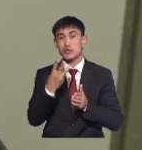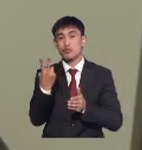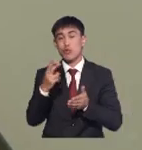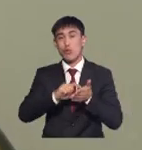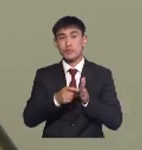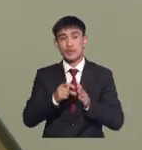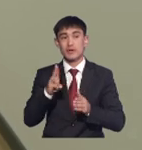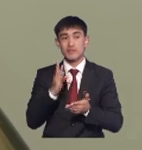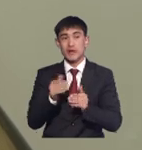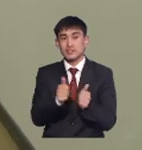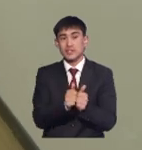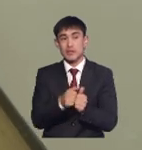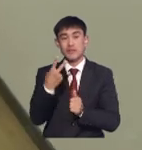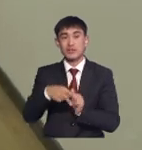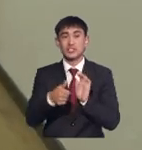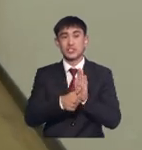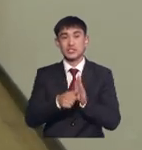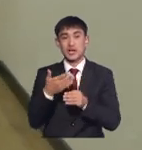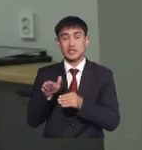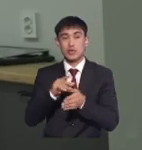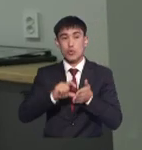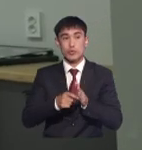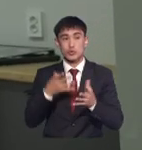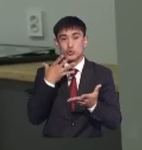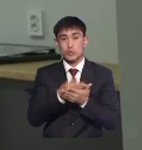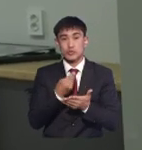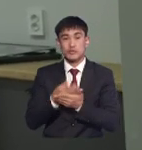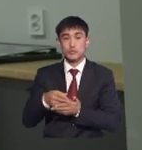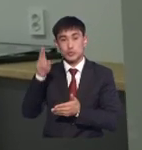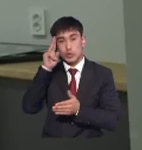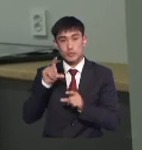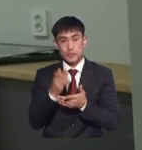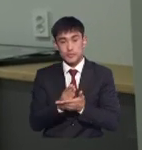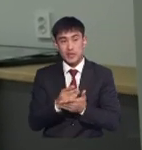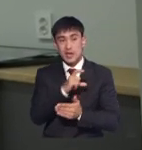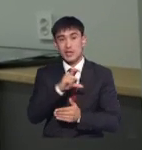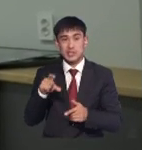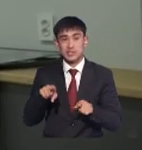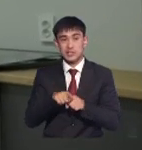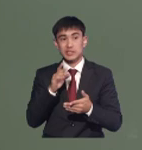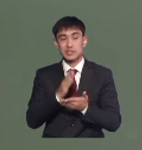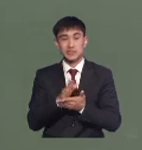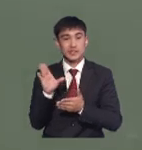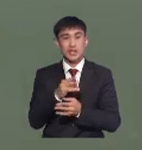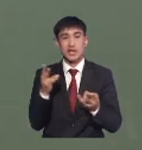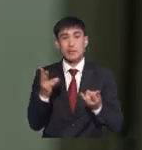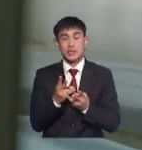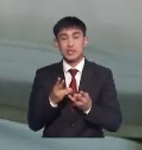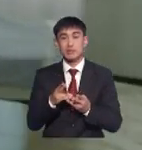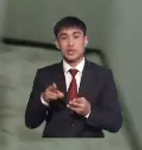двухкомнатных квартиры, а в соседнем 26 отдельных комнат с собственными санузлами. В многоэтажке также имеются все